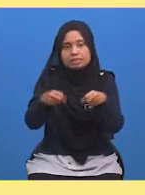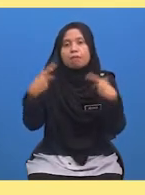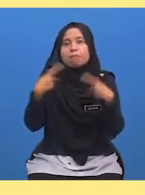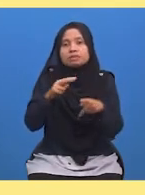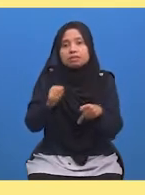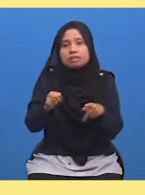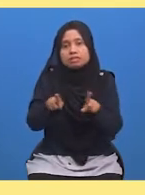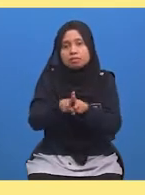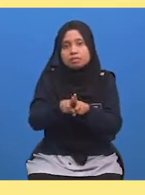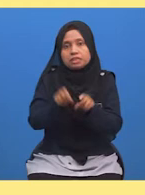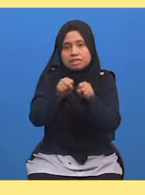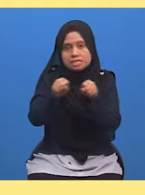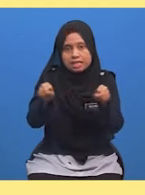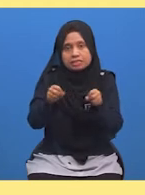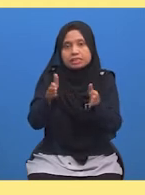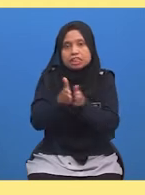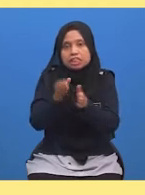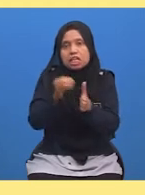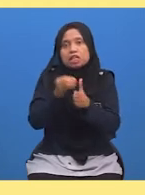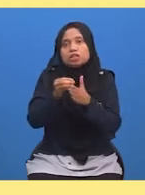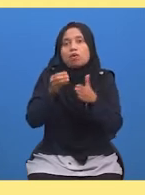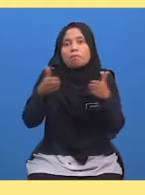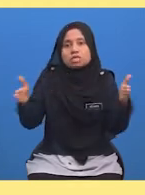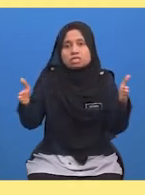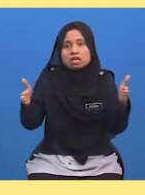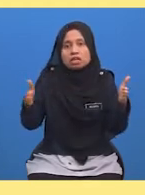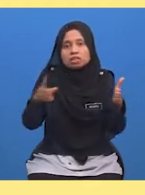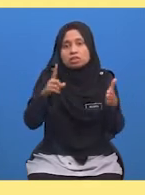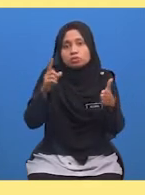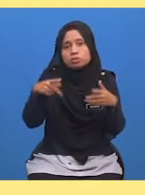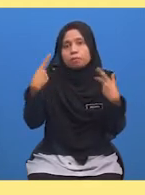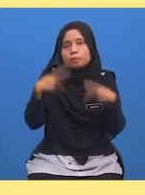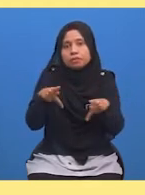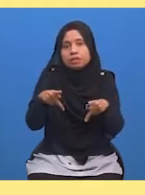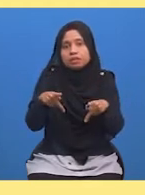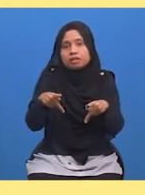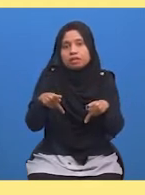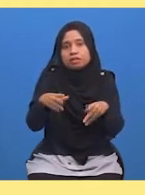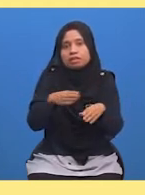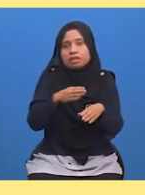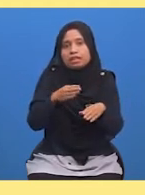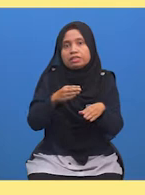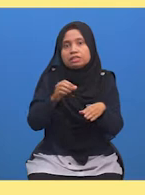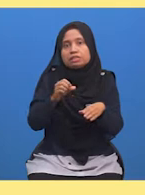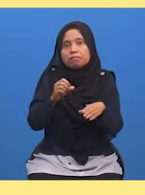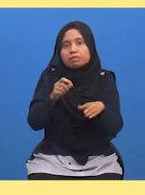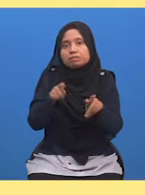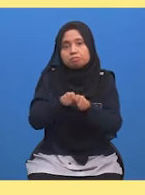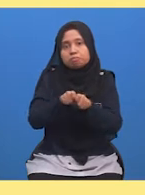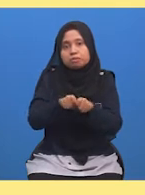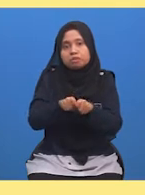pasaran sama ada saiz kecil atau besar, sesuatu pasaran serta share pasaran